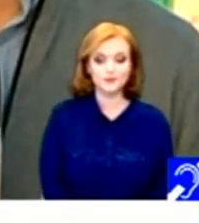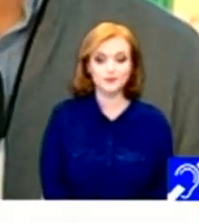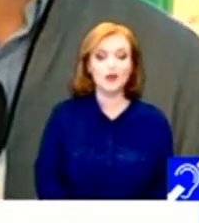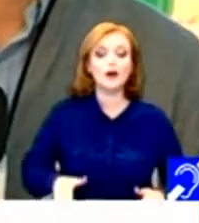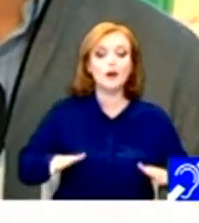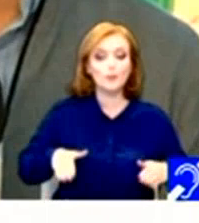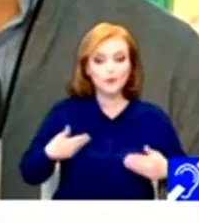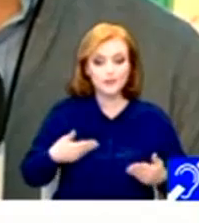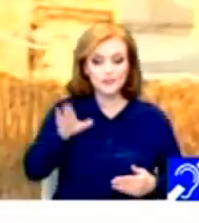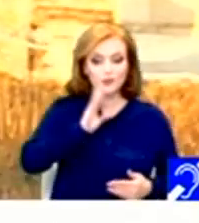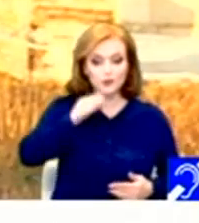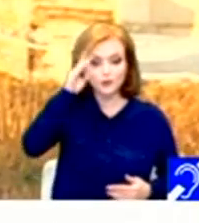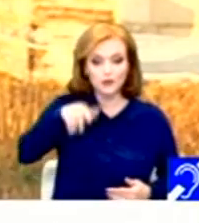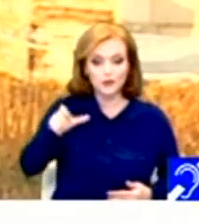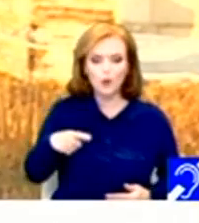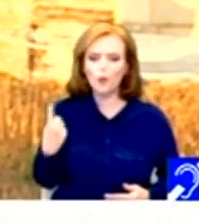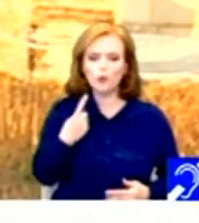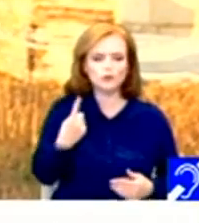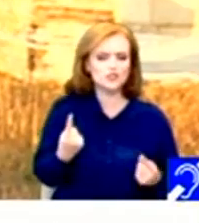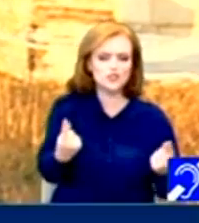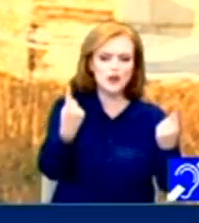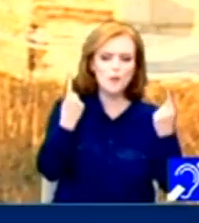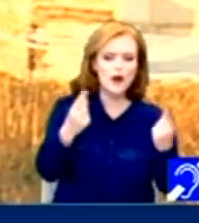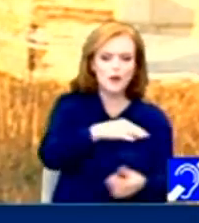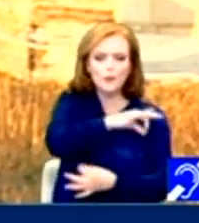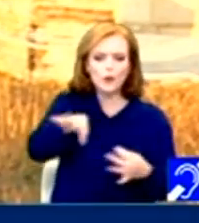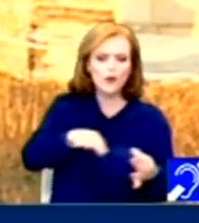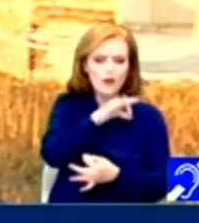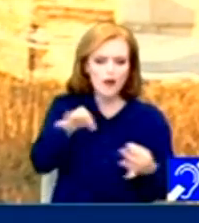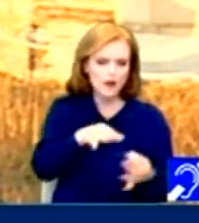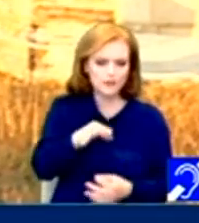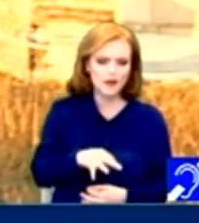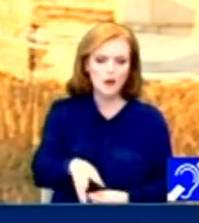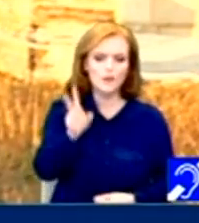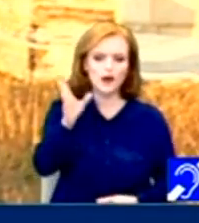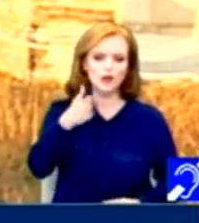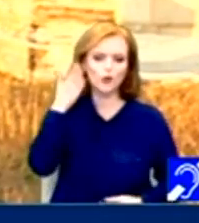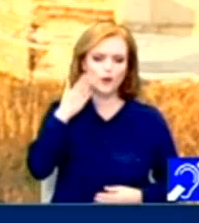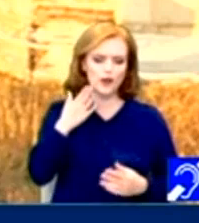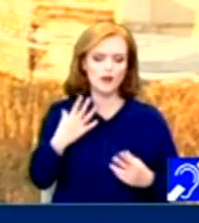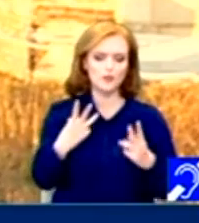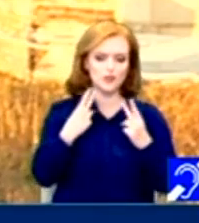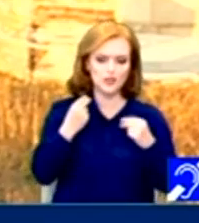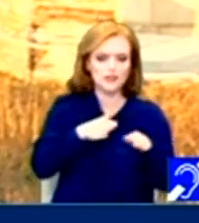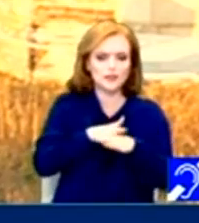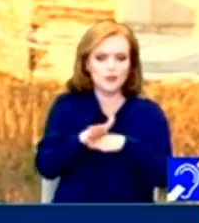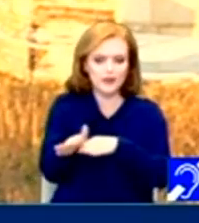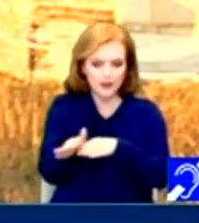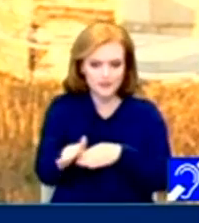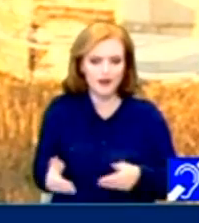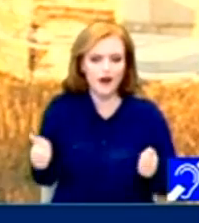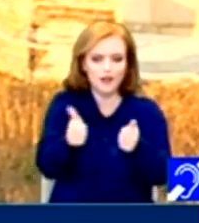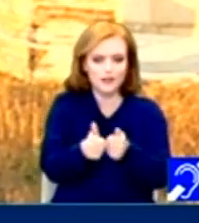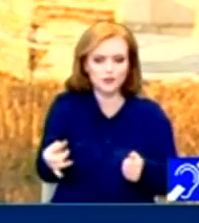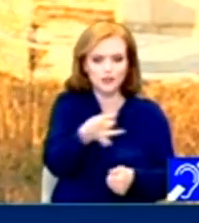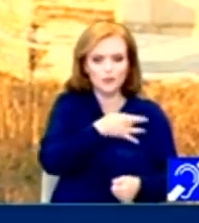Bun găsit, doamnelor și domnilor! Unul dintre proiectele ambițioase pe care România s-a angajat să le realizeze alături de Republica Moldova